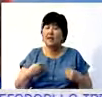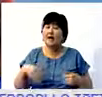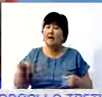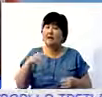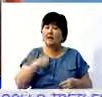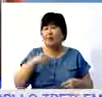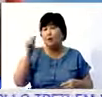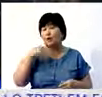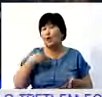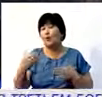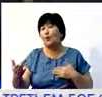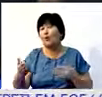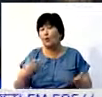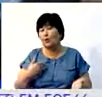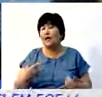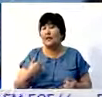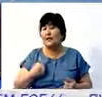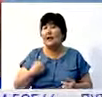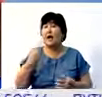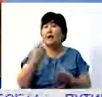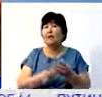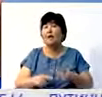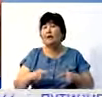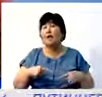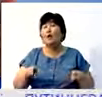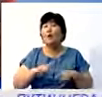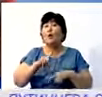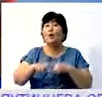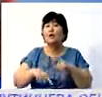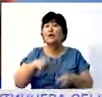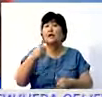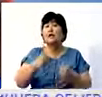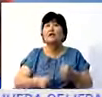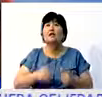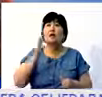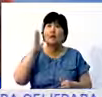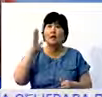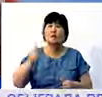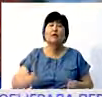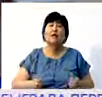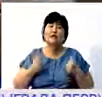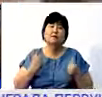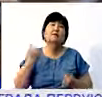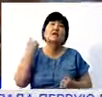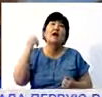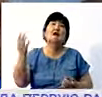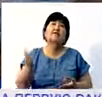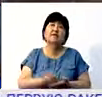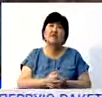мы учимся друг у друга. Я проиграл в финале, но на следующих соревнованиях буду стремиться